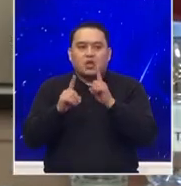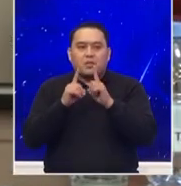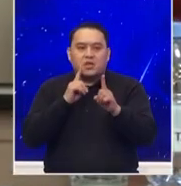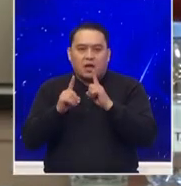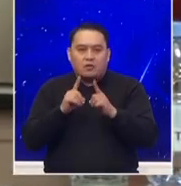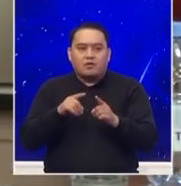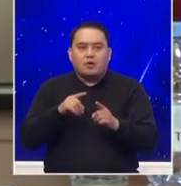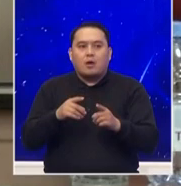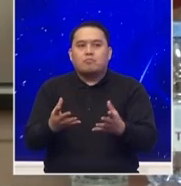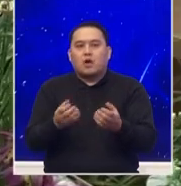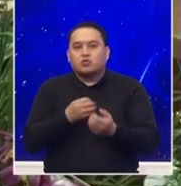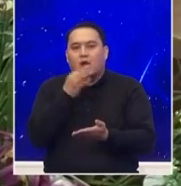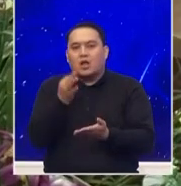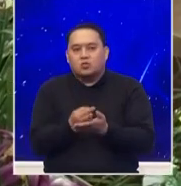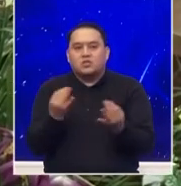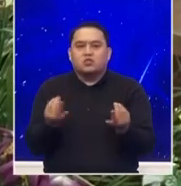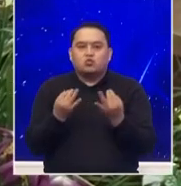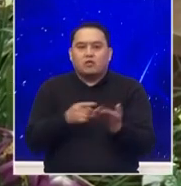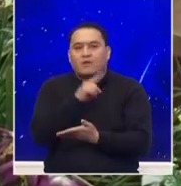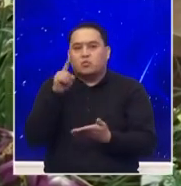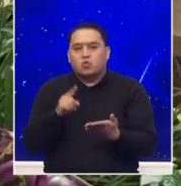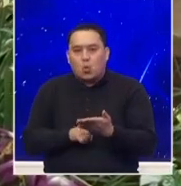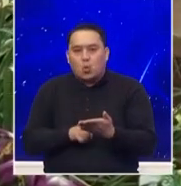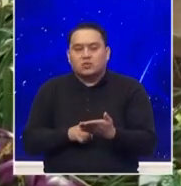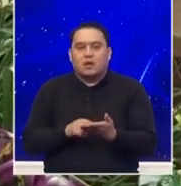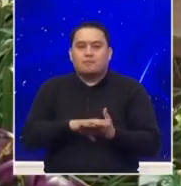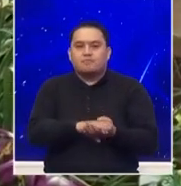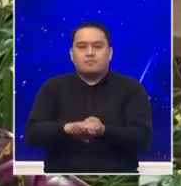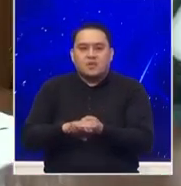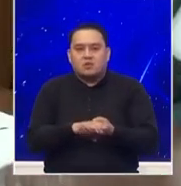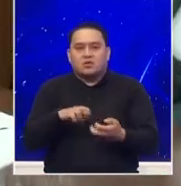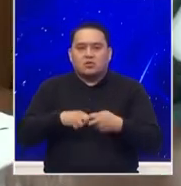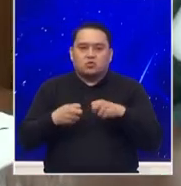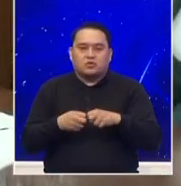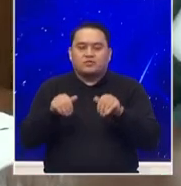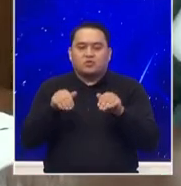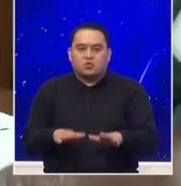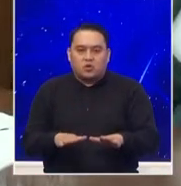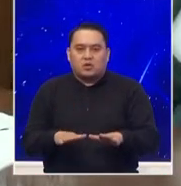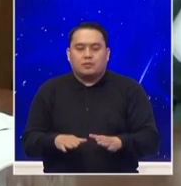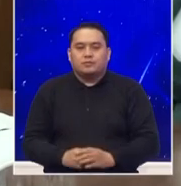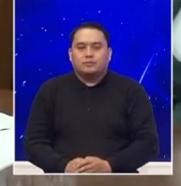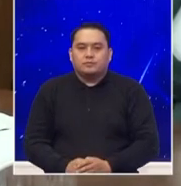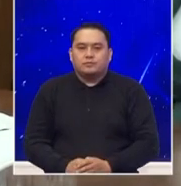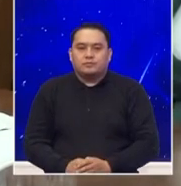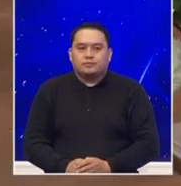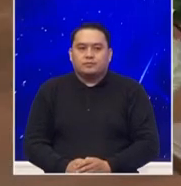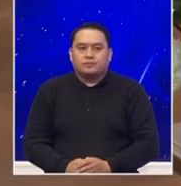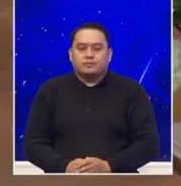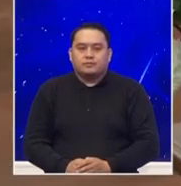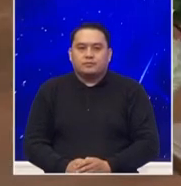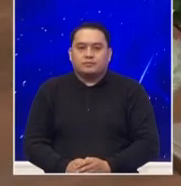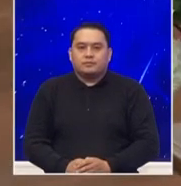семинар-тренинг. В нем они получили ответы на интересующие вопросы о мирном разрешении конфликтных ситуаций посредством медиации.